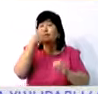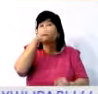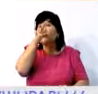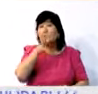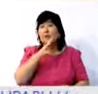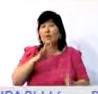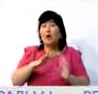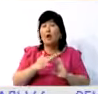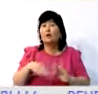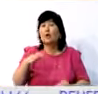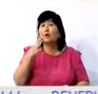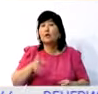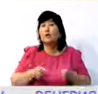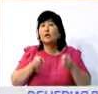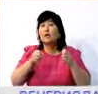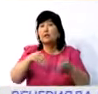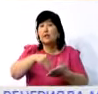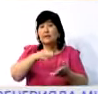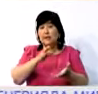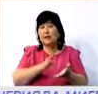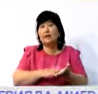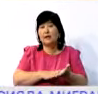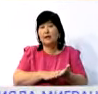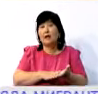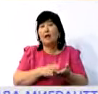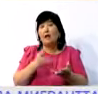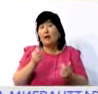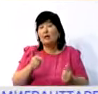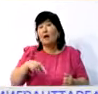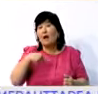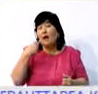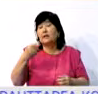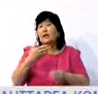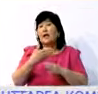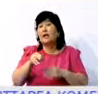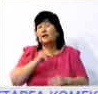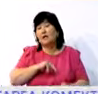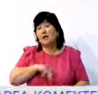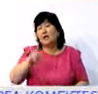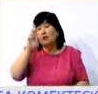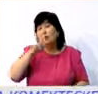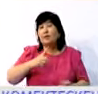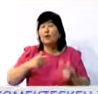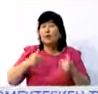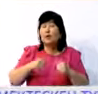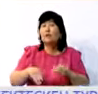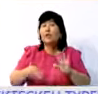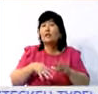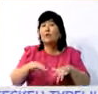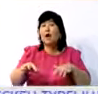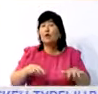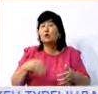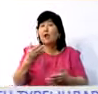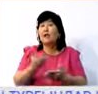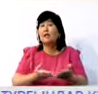ауданда 4 қылмыс тіркелген. Әлі де аталған салалар мен мемлекеттік органдарда сыбайлас жемқорлық